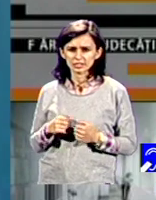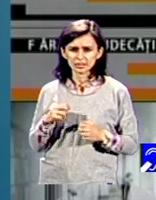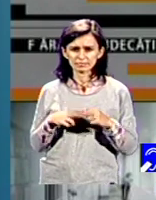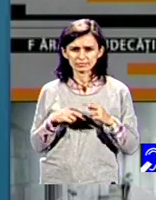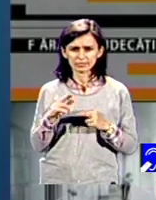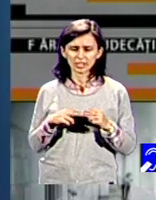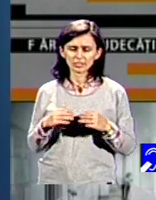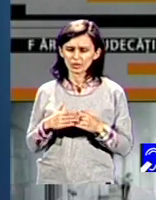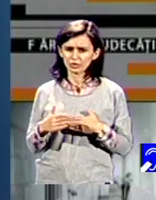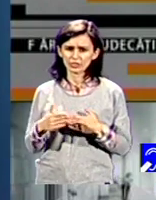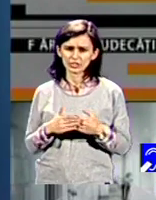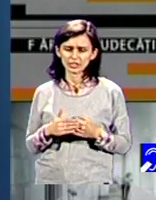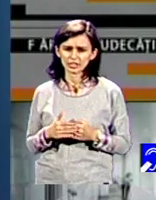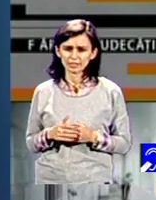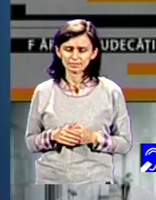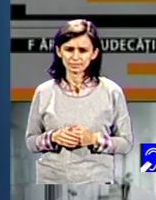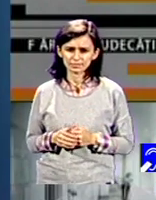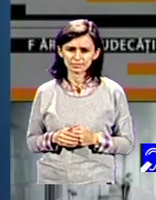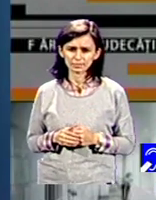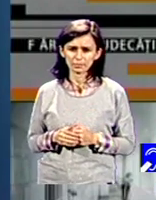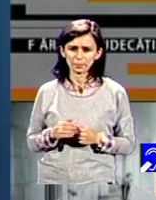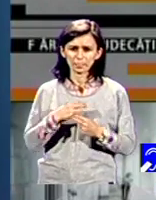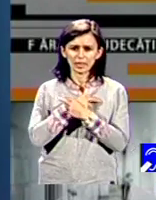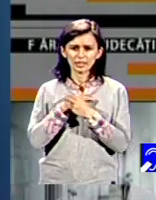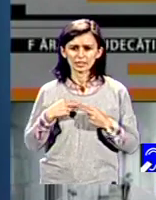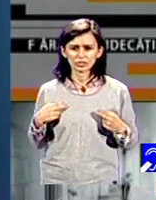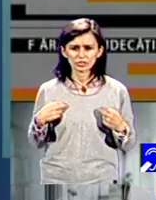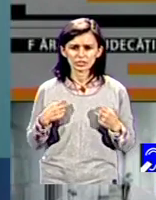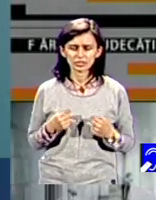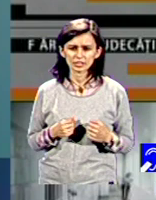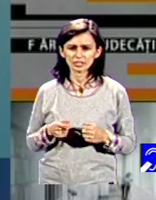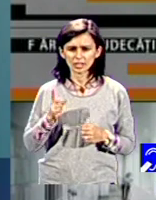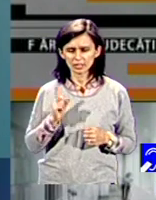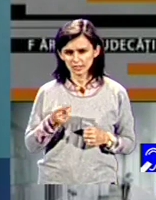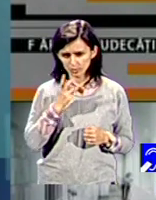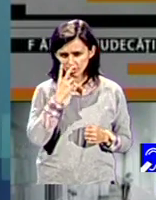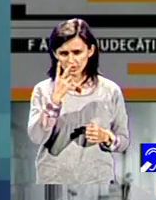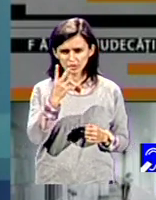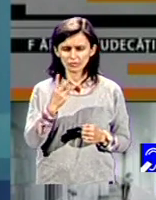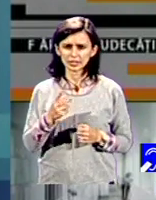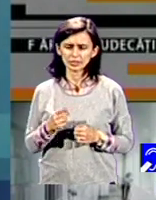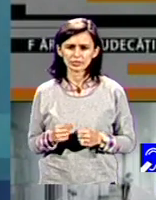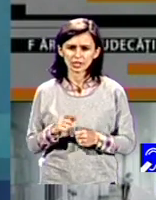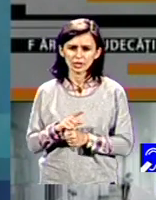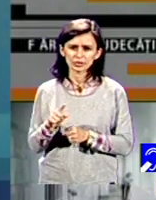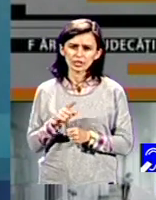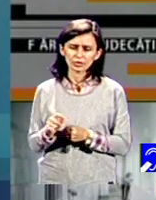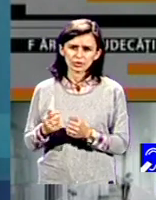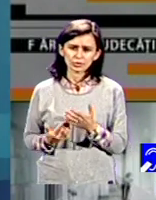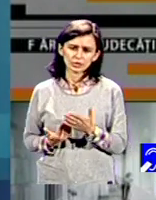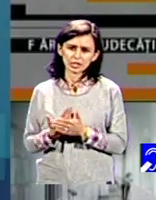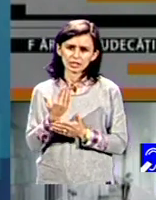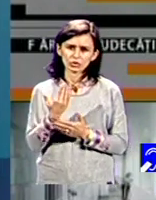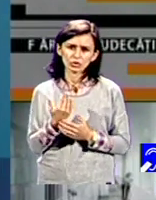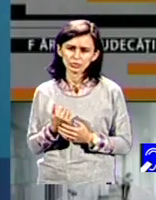care are probleme cu cineva justiția ar trebui să putem privi stii ca un instrument de inovare viața